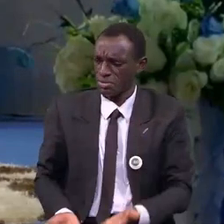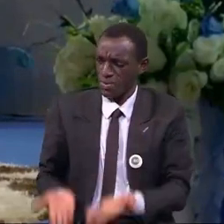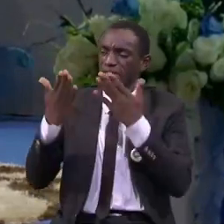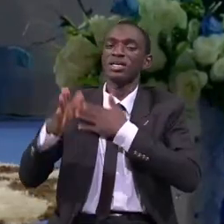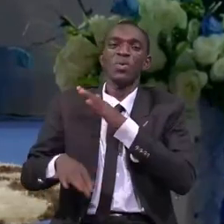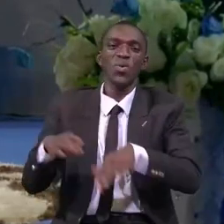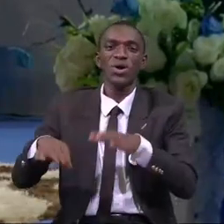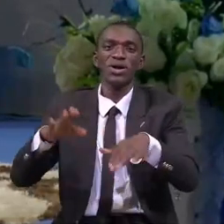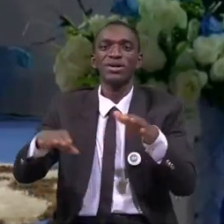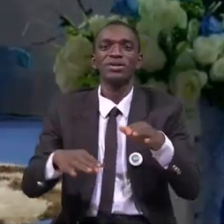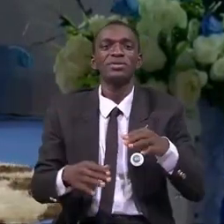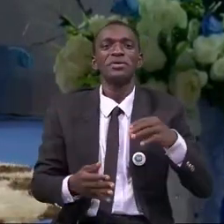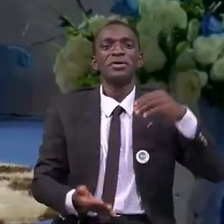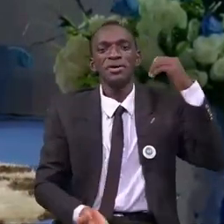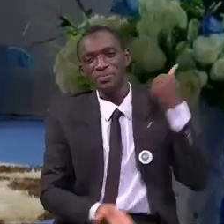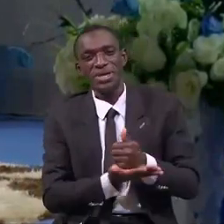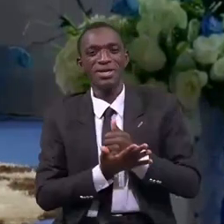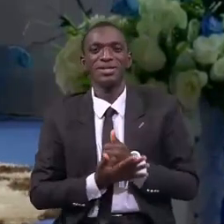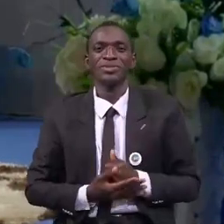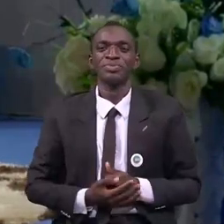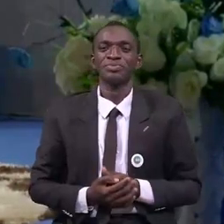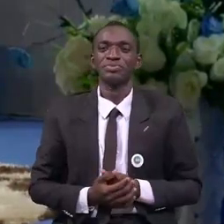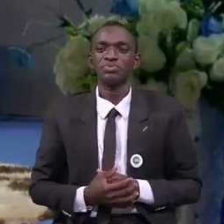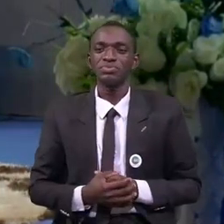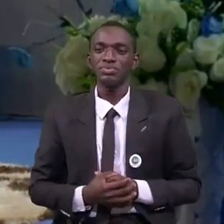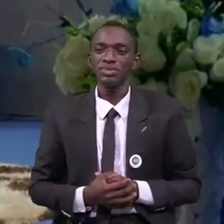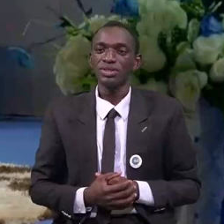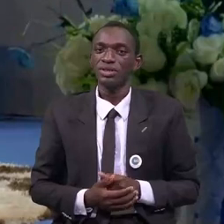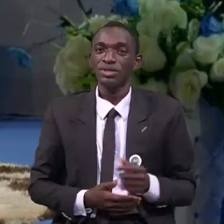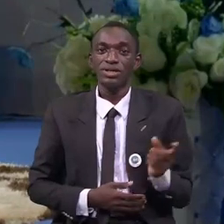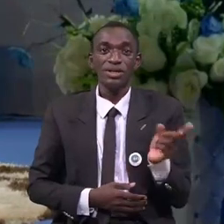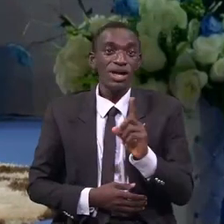au nom de jésus-chist de Nazareth lve-toi et